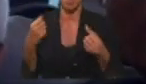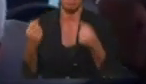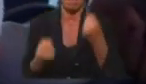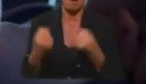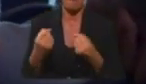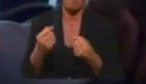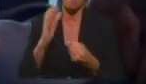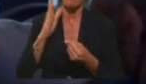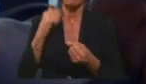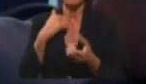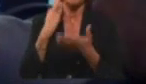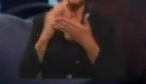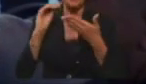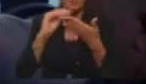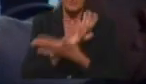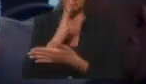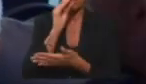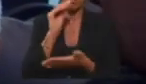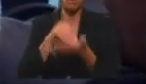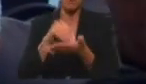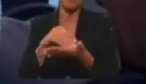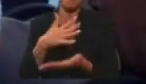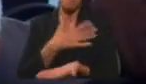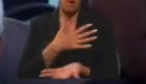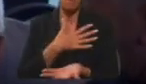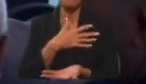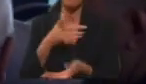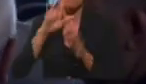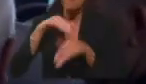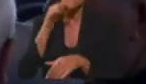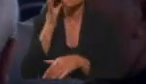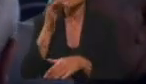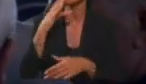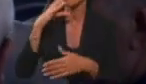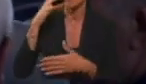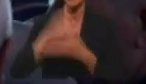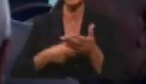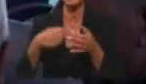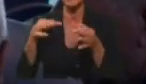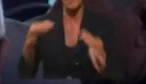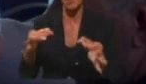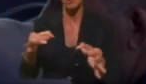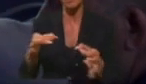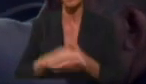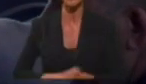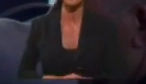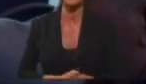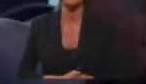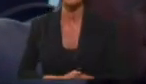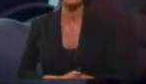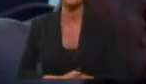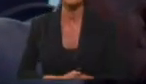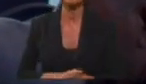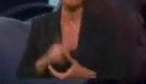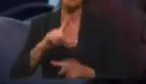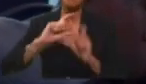dopiero potem nabywamy to doświadczenie, które pozwala nam dobrze, tak, korzystać z samochodu. Natomiast to dotyczy w zasadzie